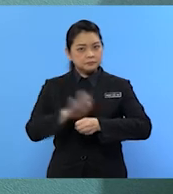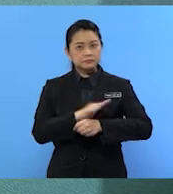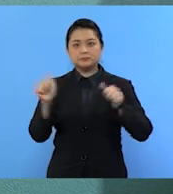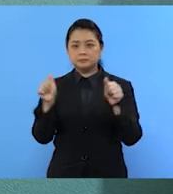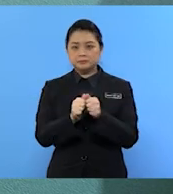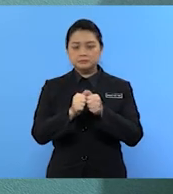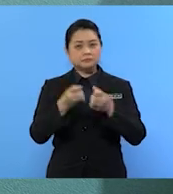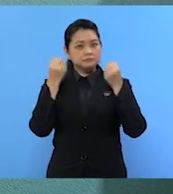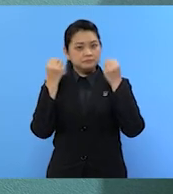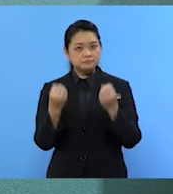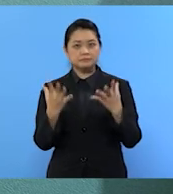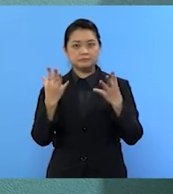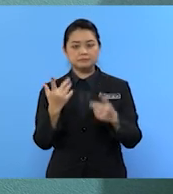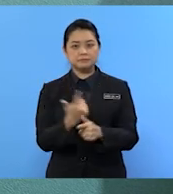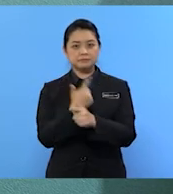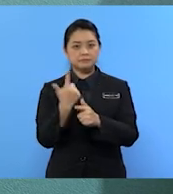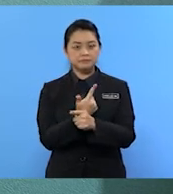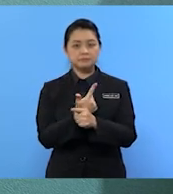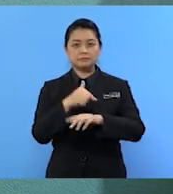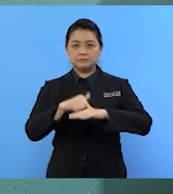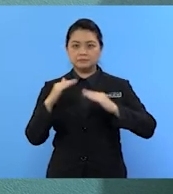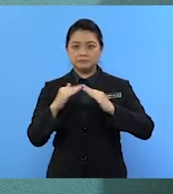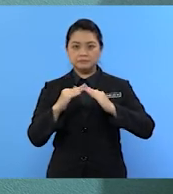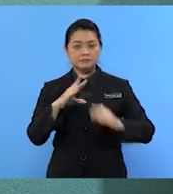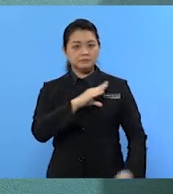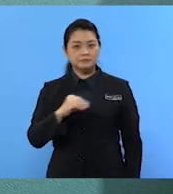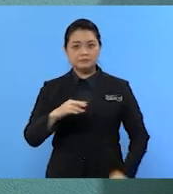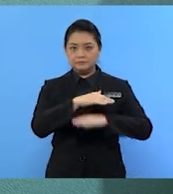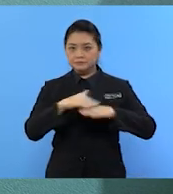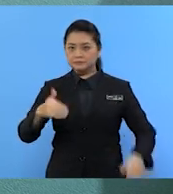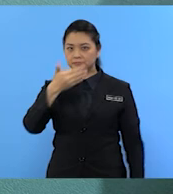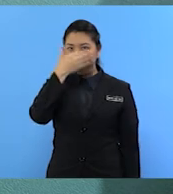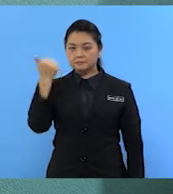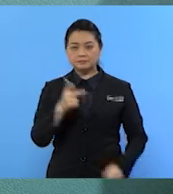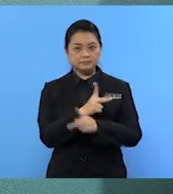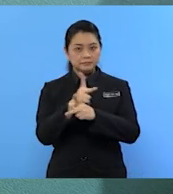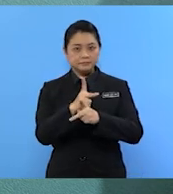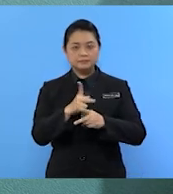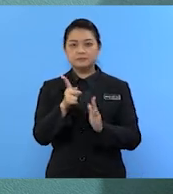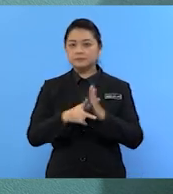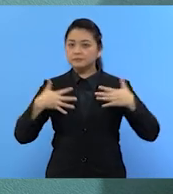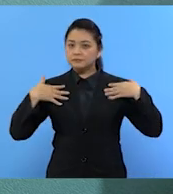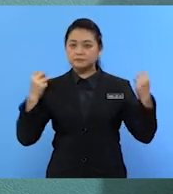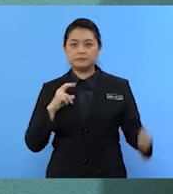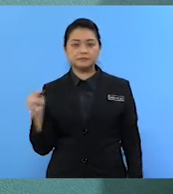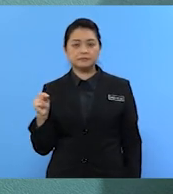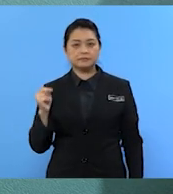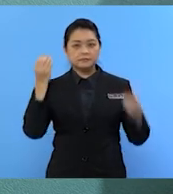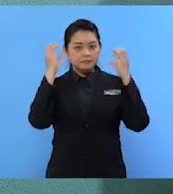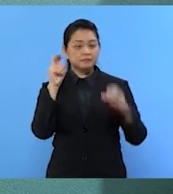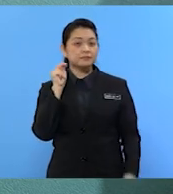dengan perbanyakkan latih tubi di rumah dan jangan lupa jaga kesihatan. Cikgu